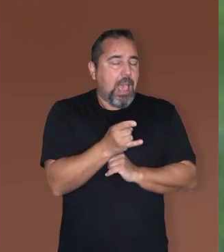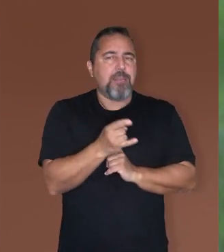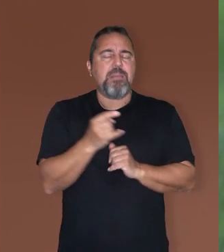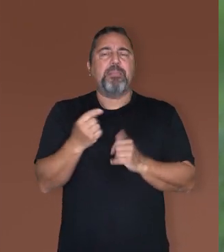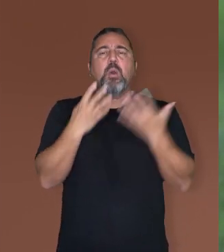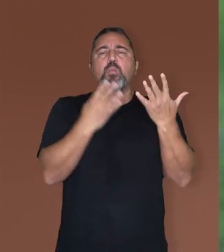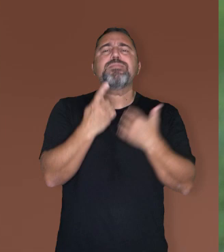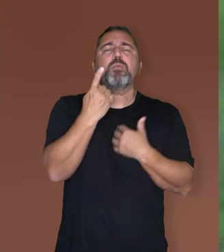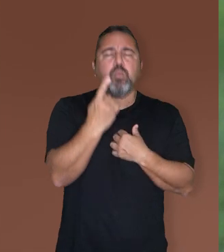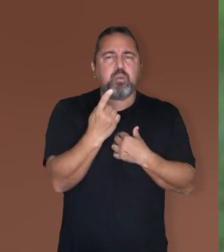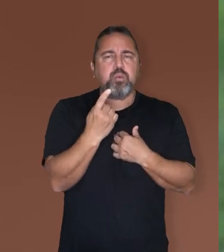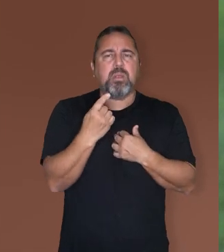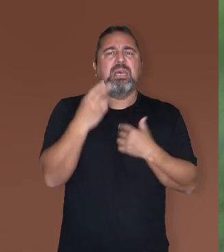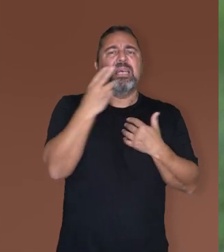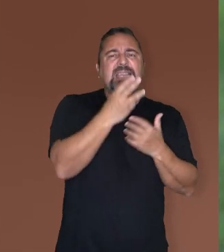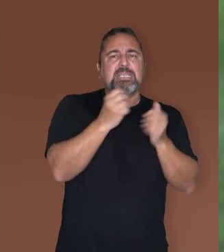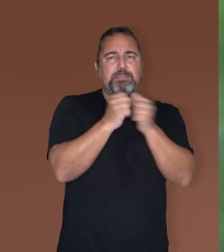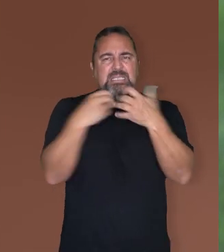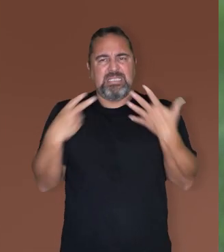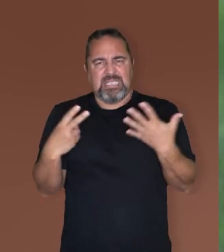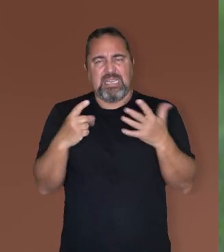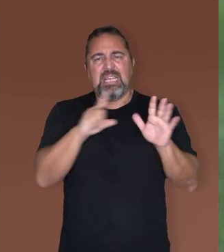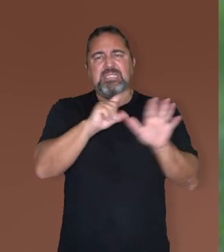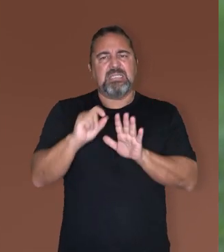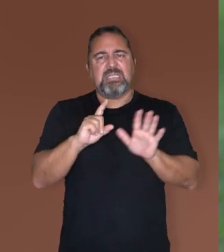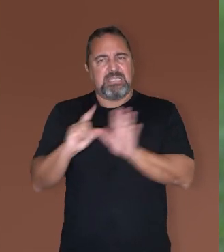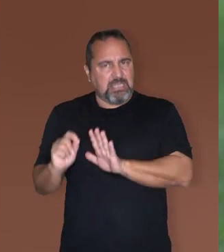Emantzazu izena. Deitu